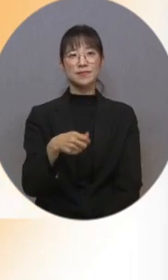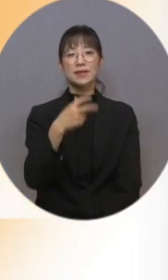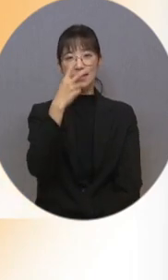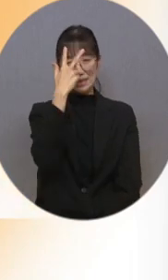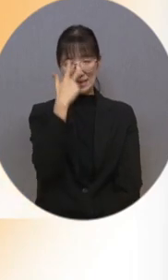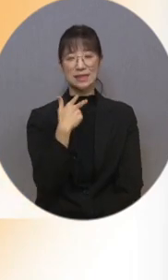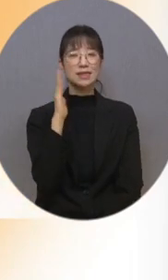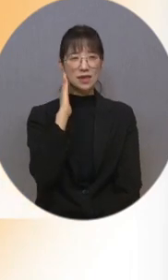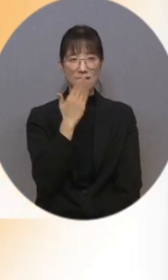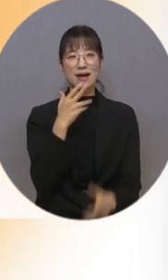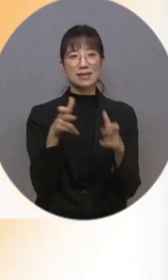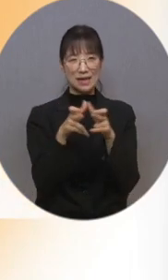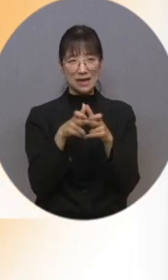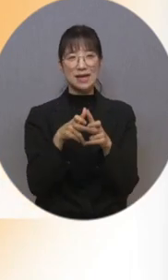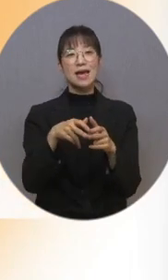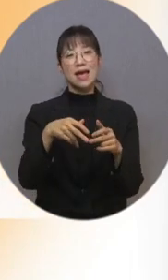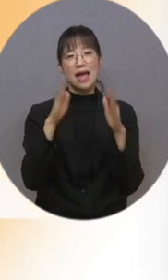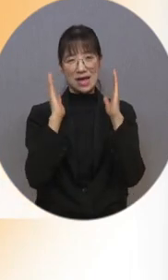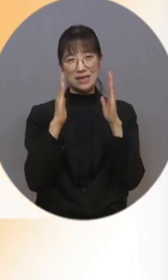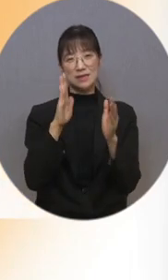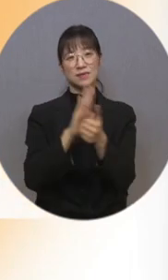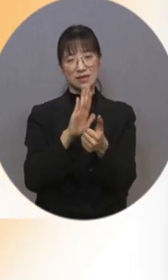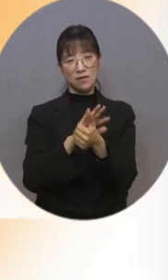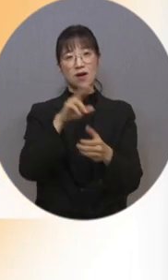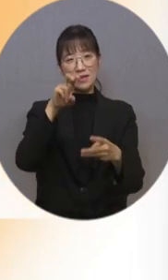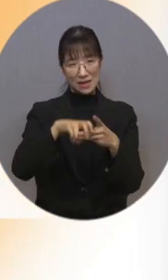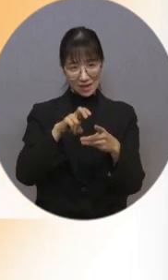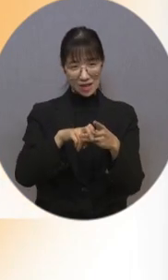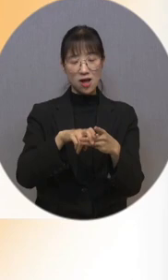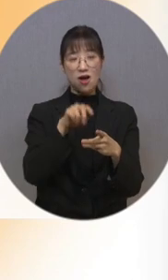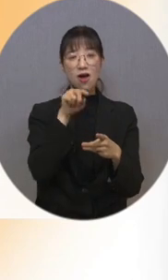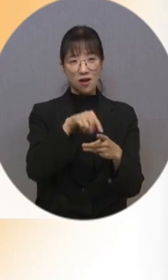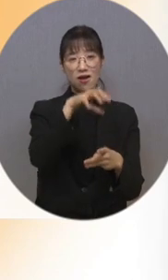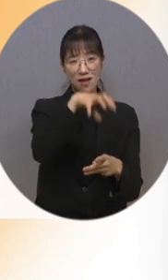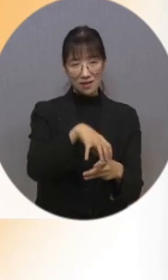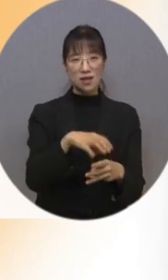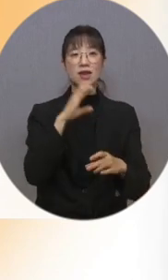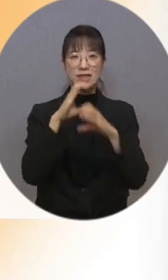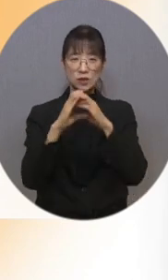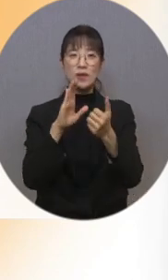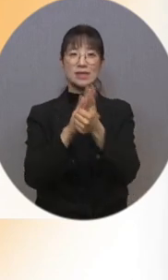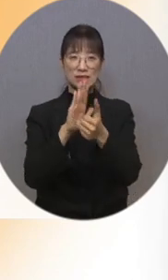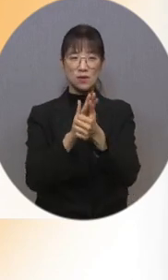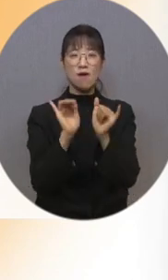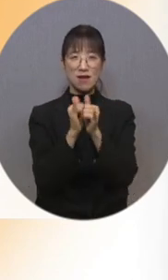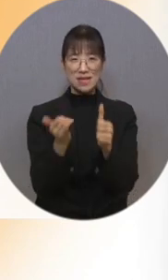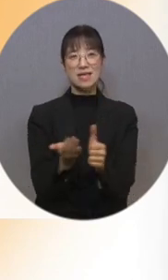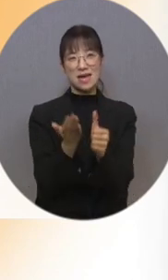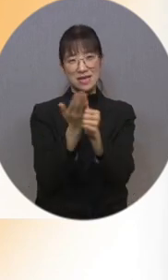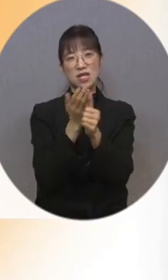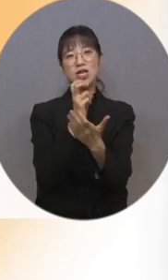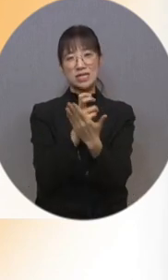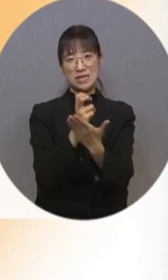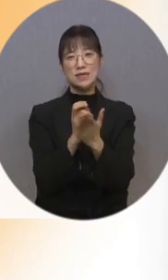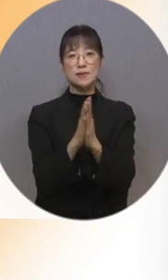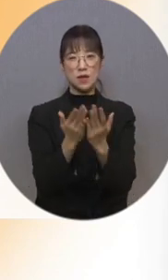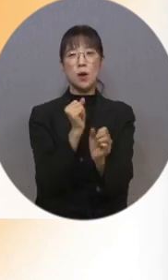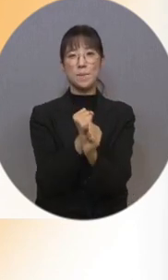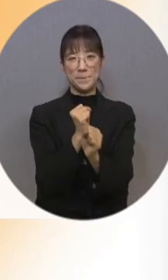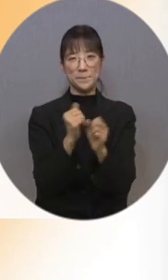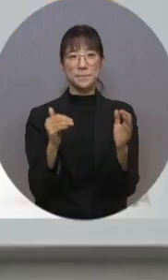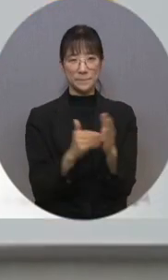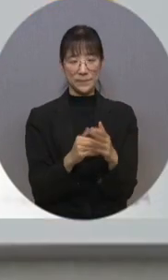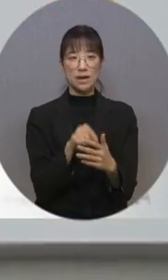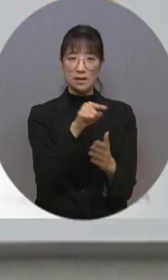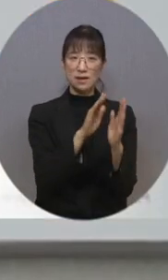시청각장애인 학습지원센터가 지난 5일 시청각장애인을 위한 의사소통 지원인 양성 지침서를 출판했습니다.